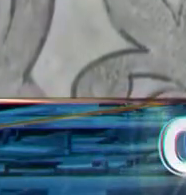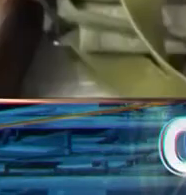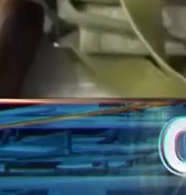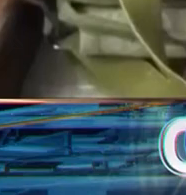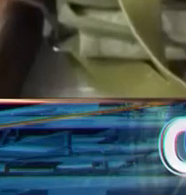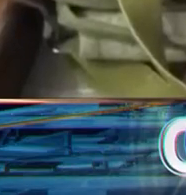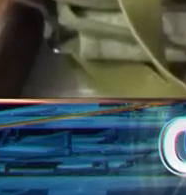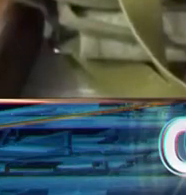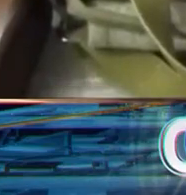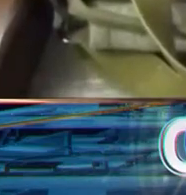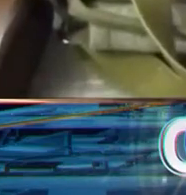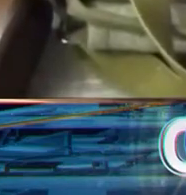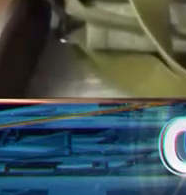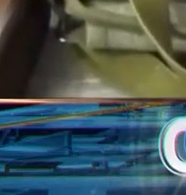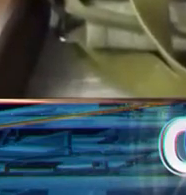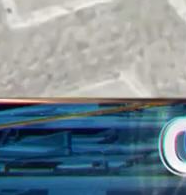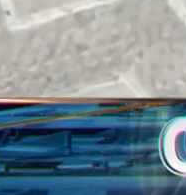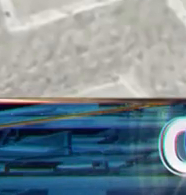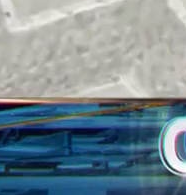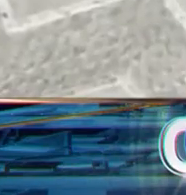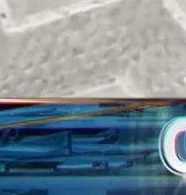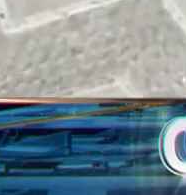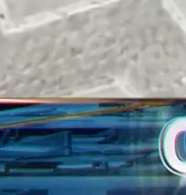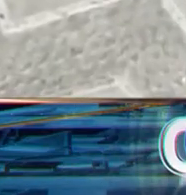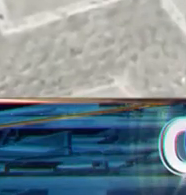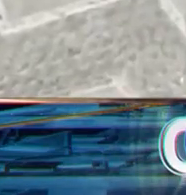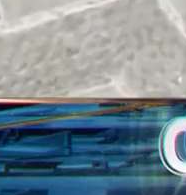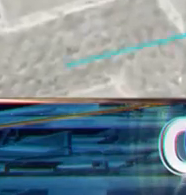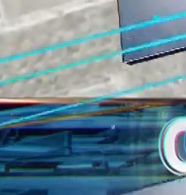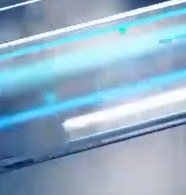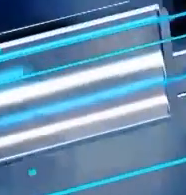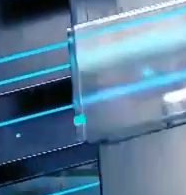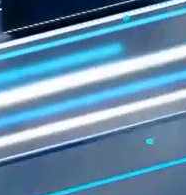Прощай оружие. 70 единиц огнестрельного изъяли полицейские области.